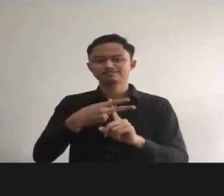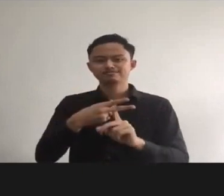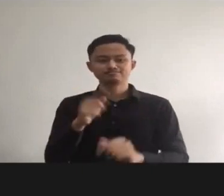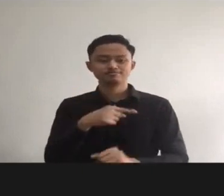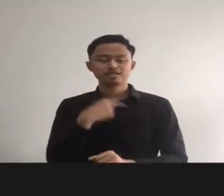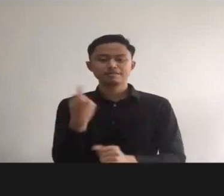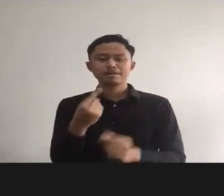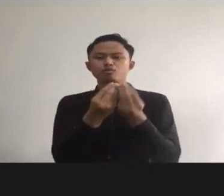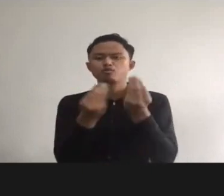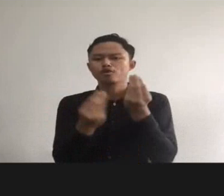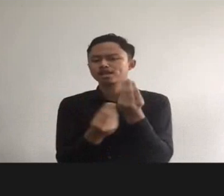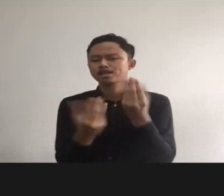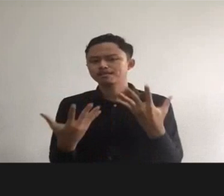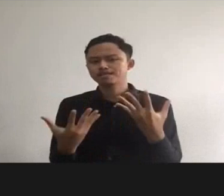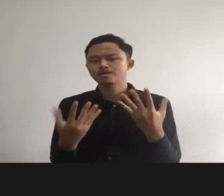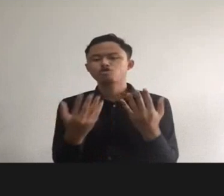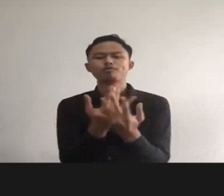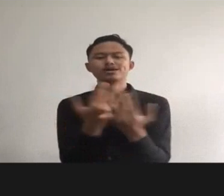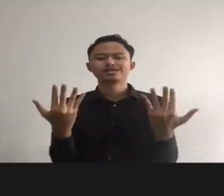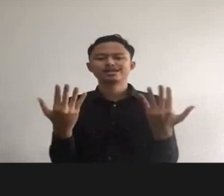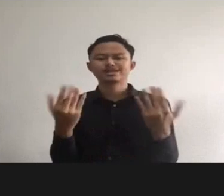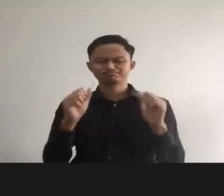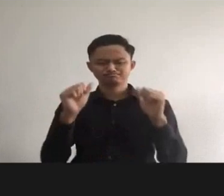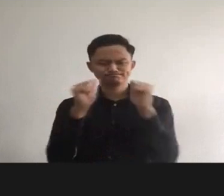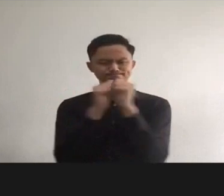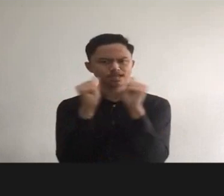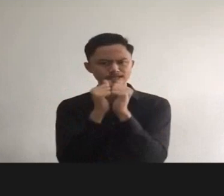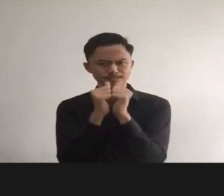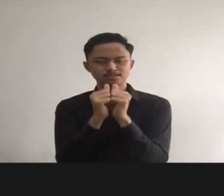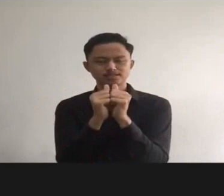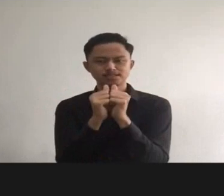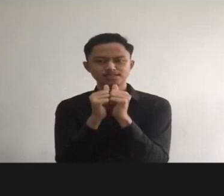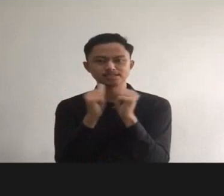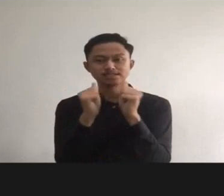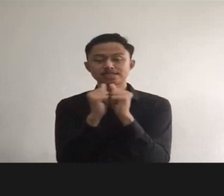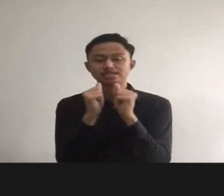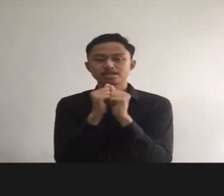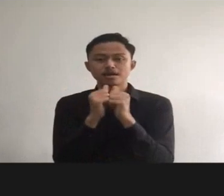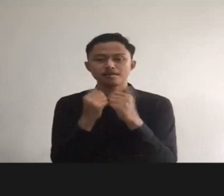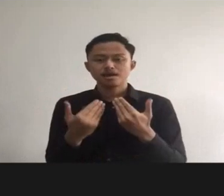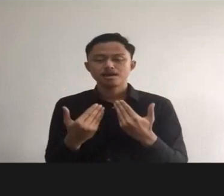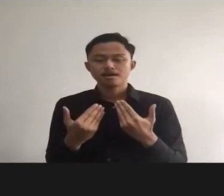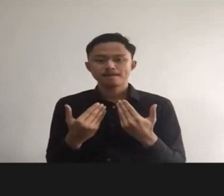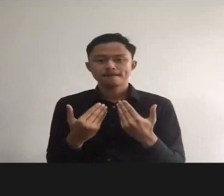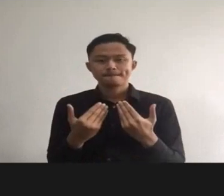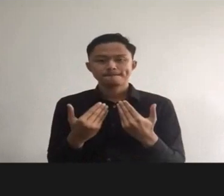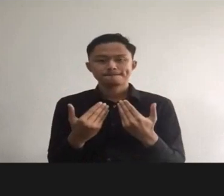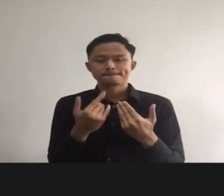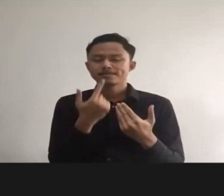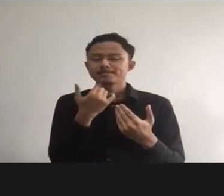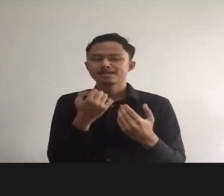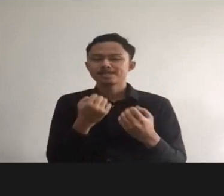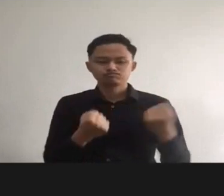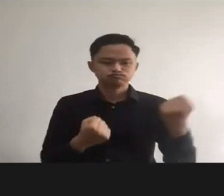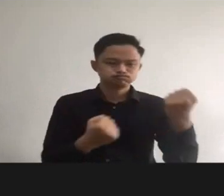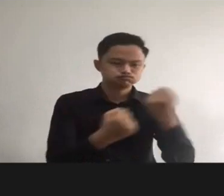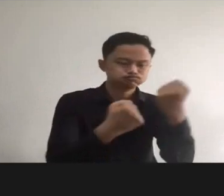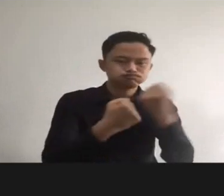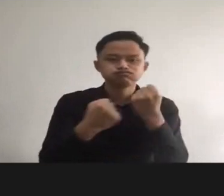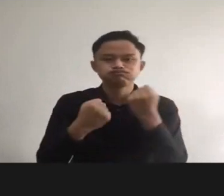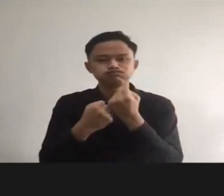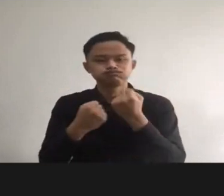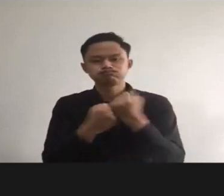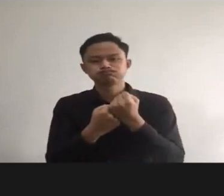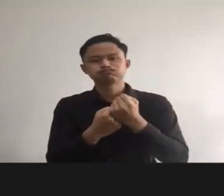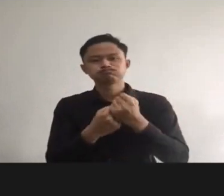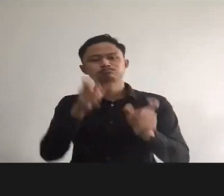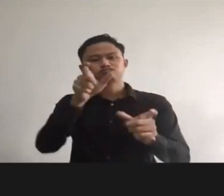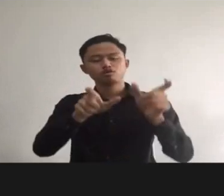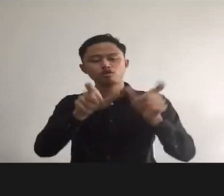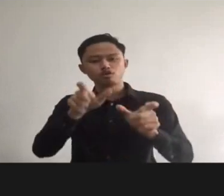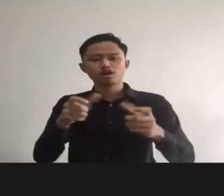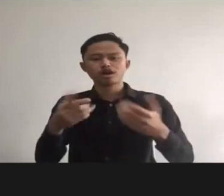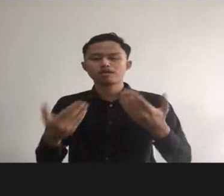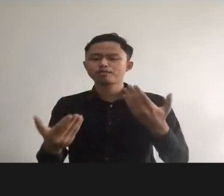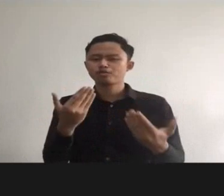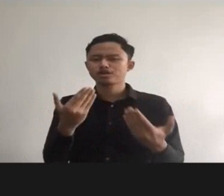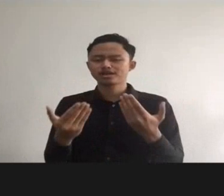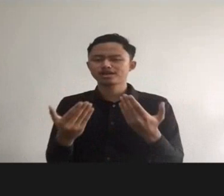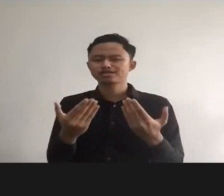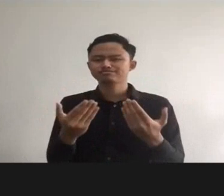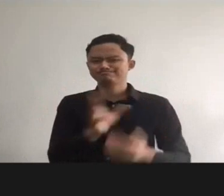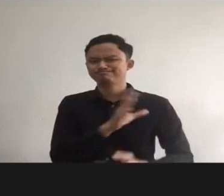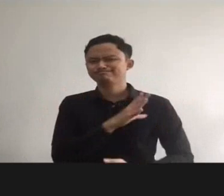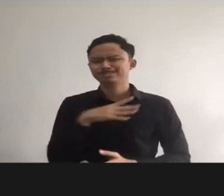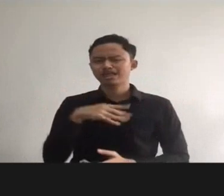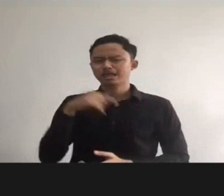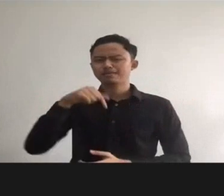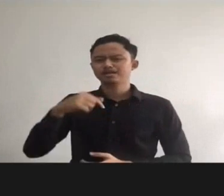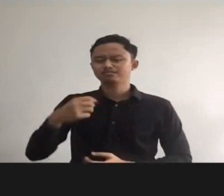akan terus berkomitmen dalam memberikan dukungan kepada para pihak yang mungkin selama ini terdampak